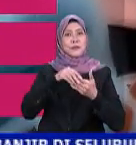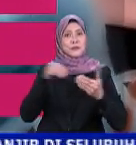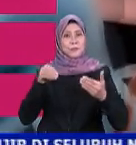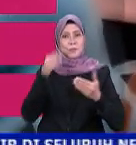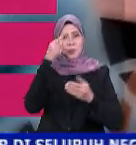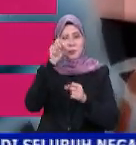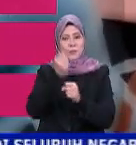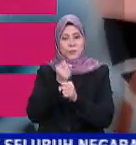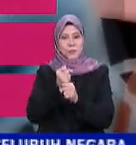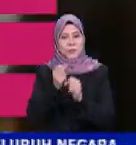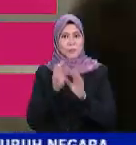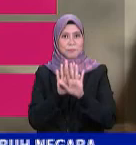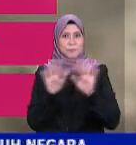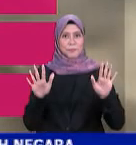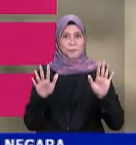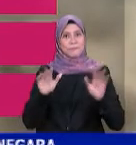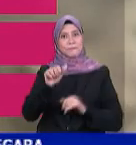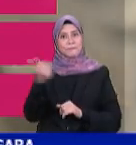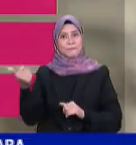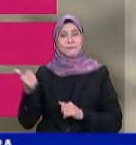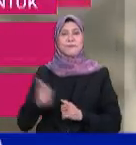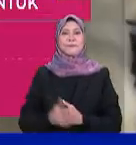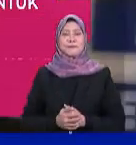kepada petugas barisan hadapan lain.